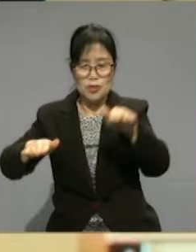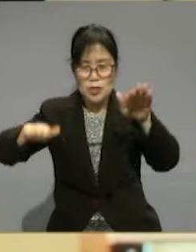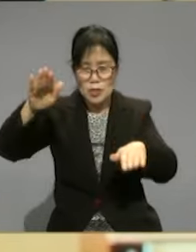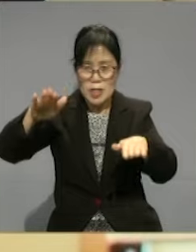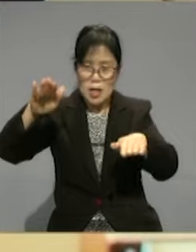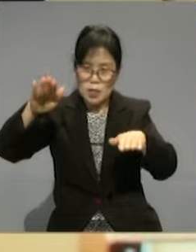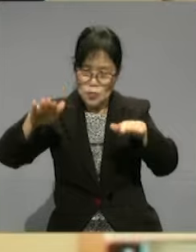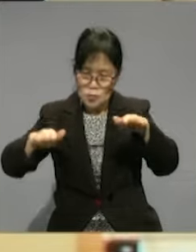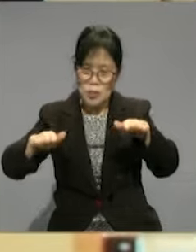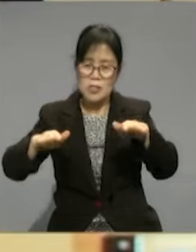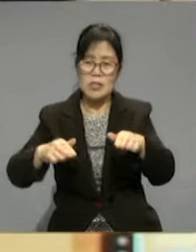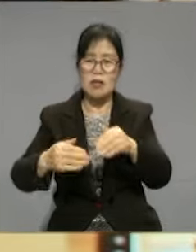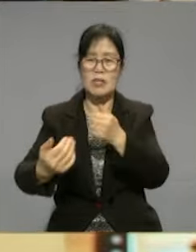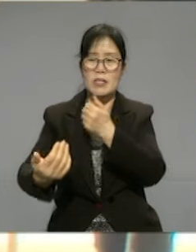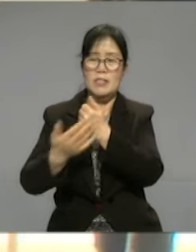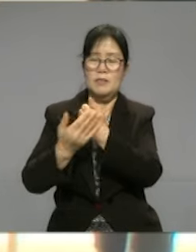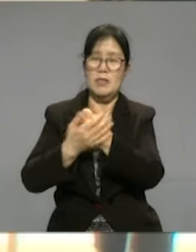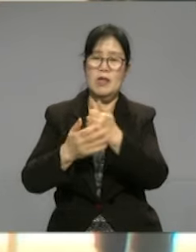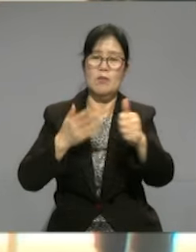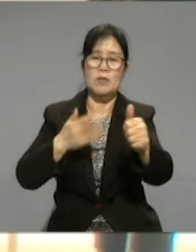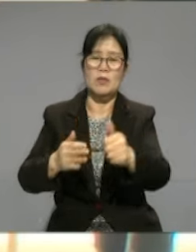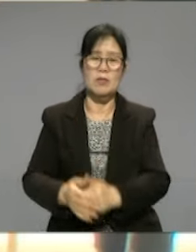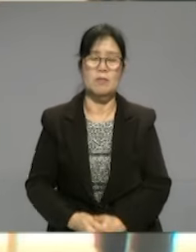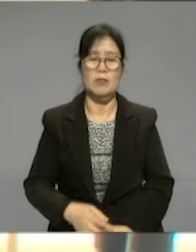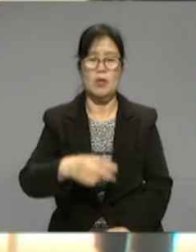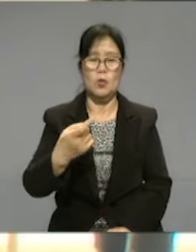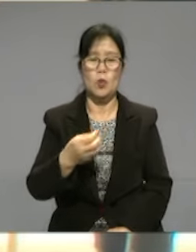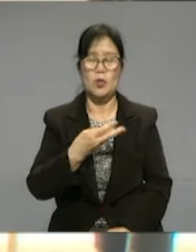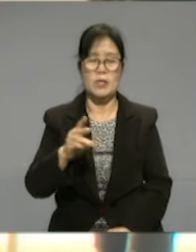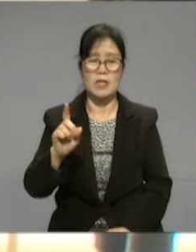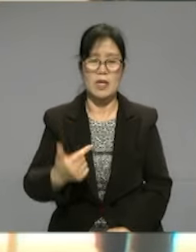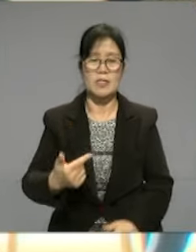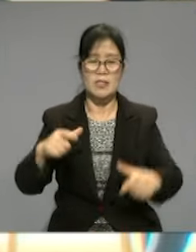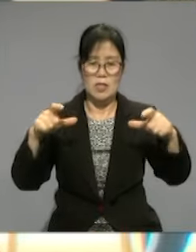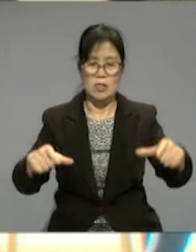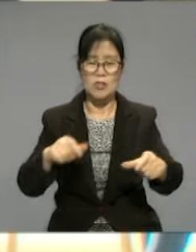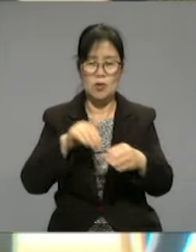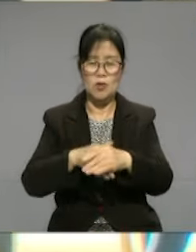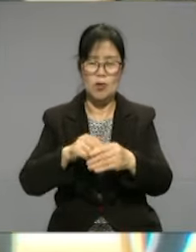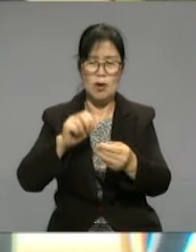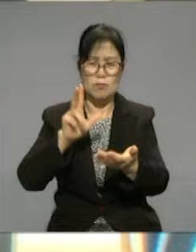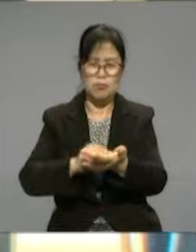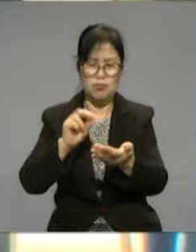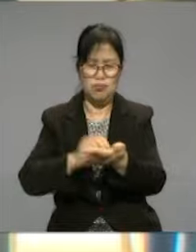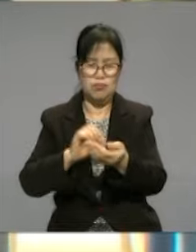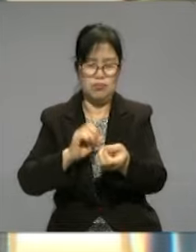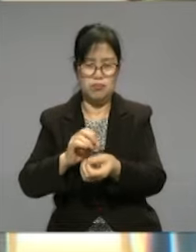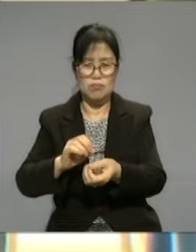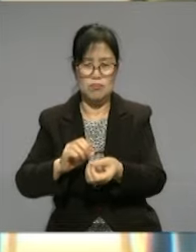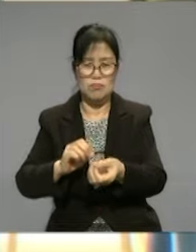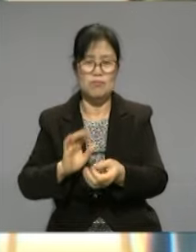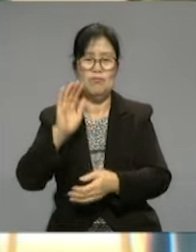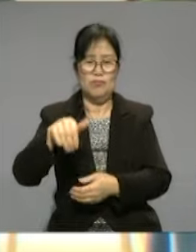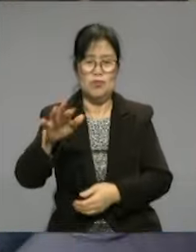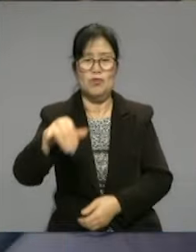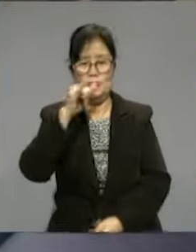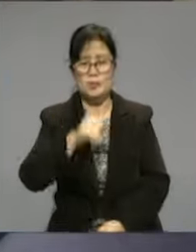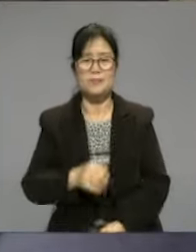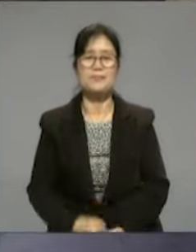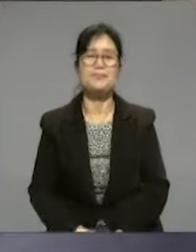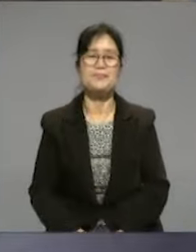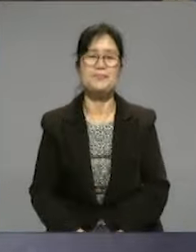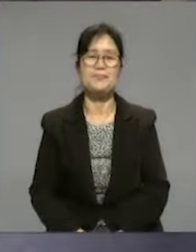보태달라고 호소했습니다 예 동탄지역 선가 요동치고 있습니다 끝까지 선 승 통해 보록